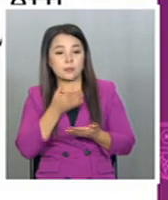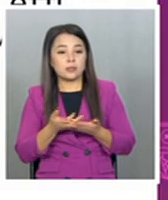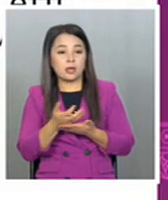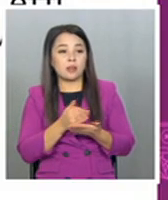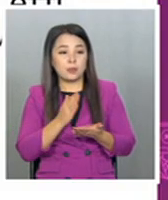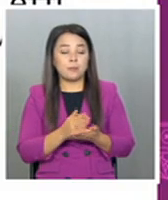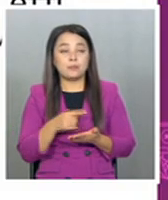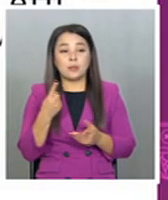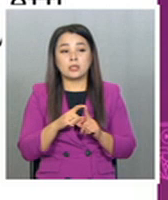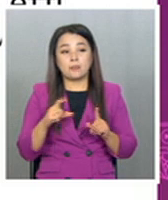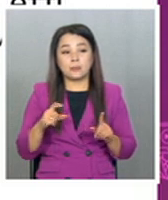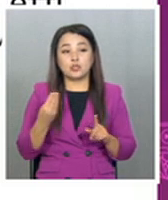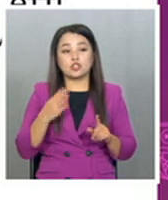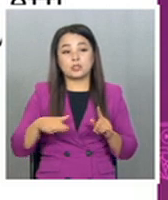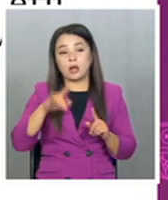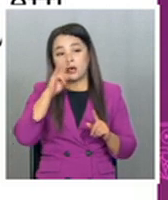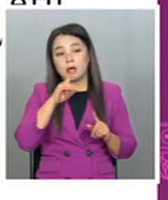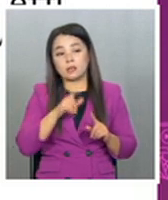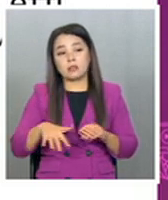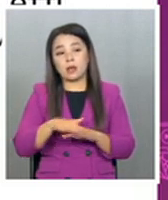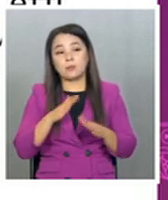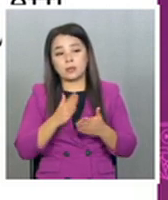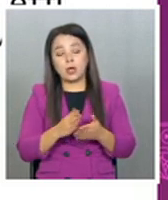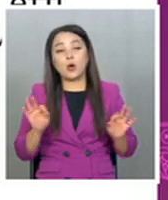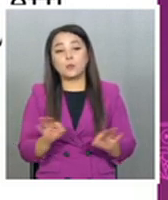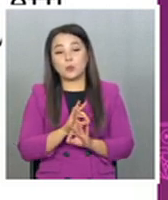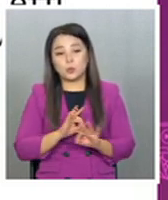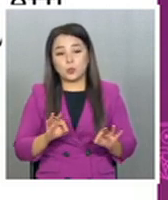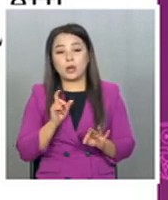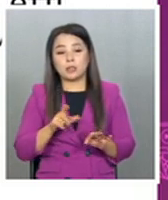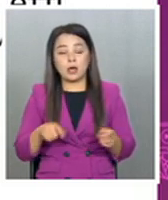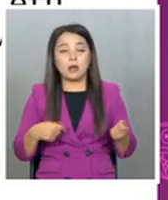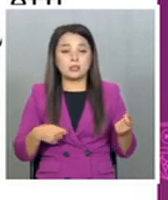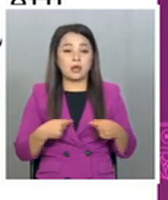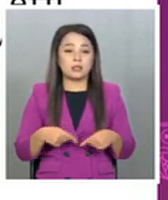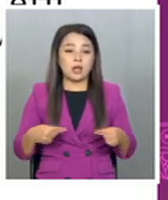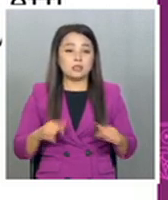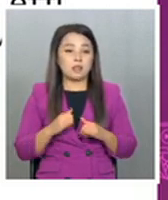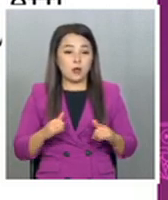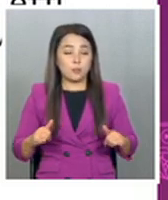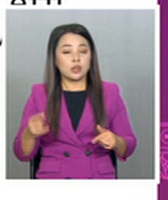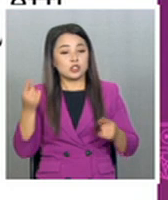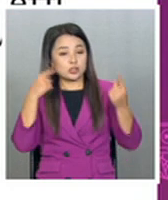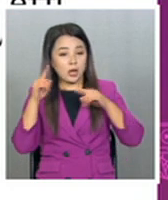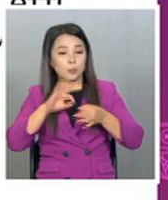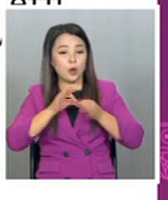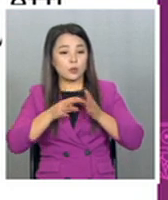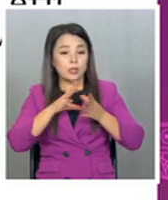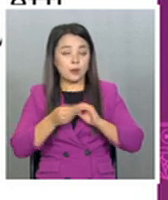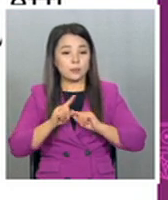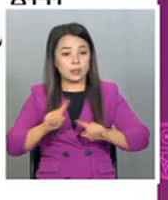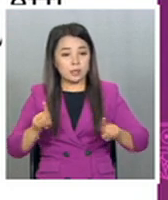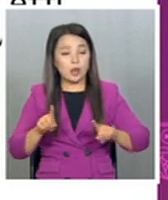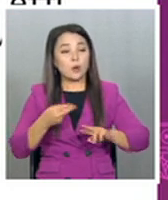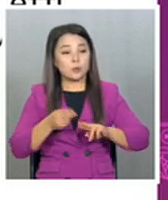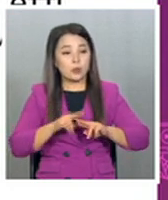мәтін. Шығыс халқы көбіне музыка саласында аспапты дамыту немесе шығарманы күрделендіруден көрі